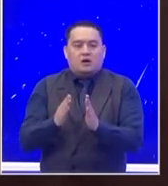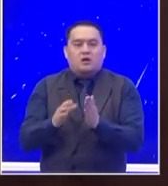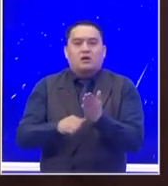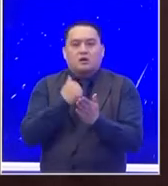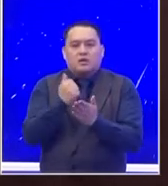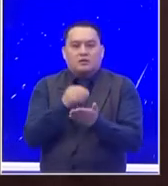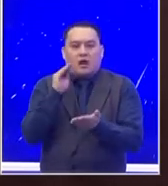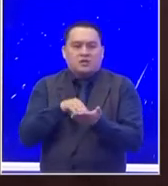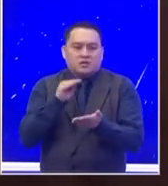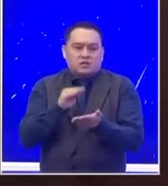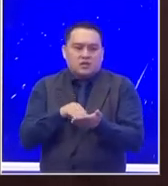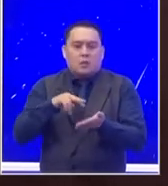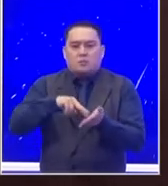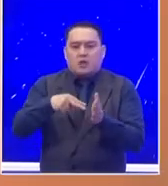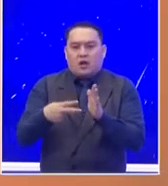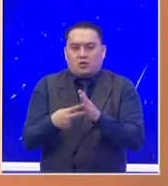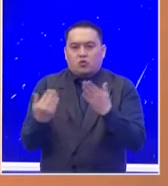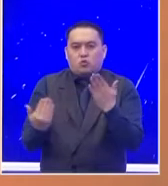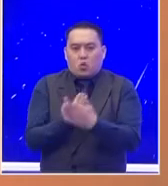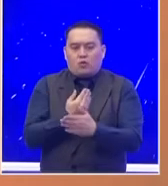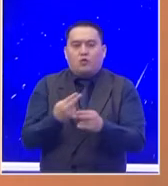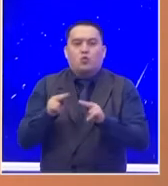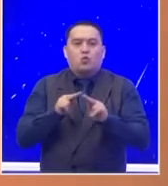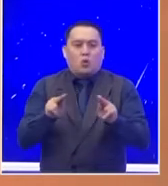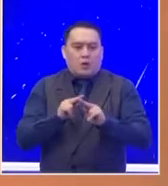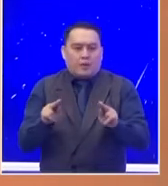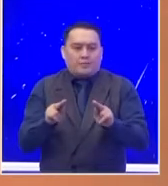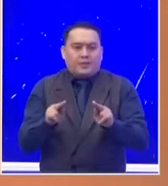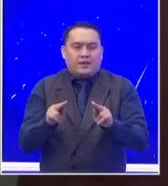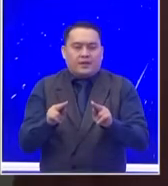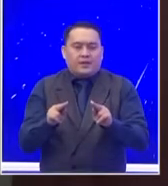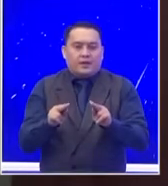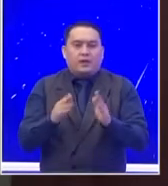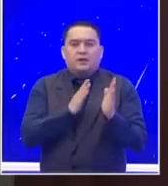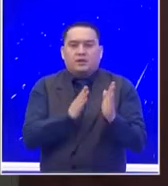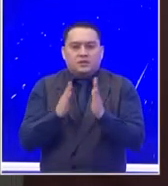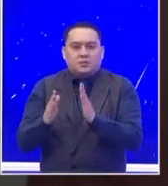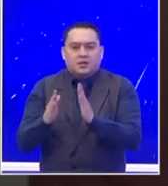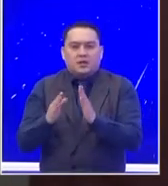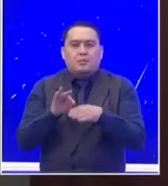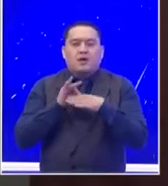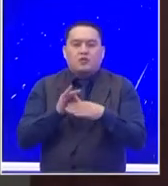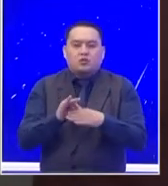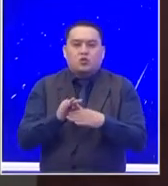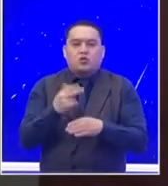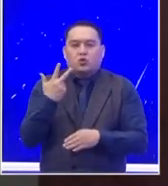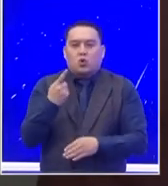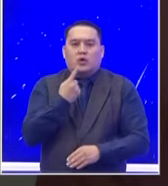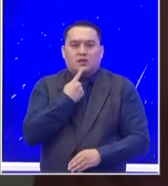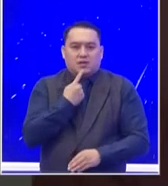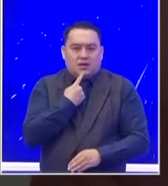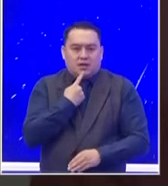критериального оценивания, планирование современного урока. Профилирующие дисциплины студенты проходят на трех